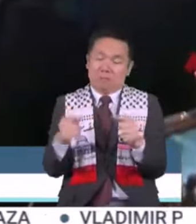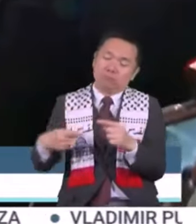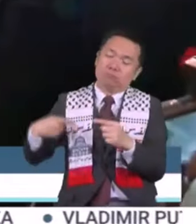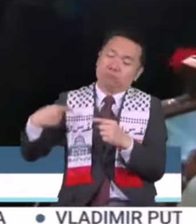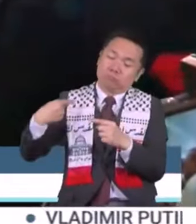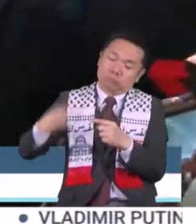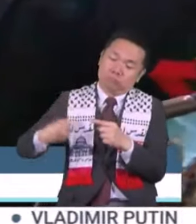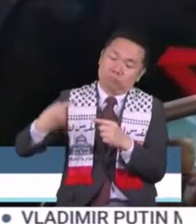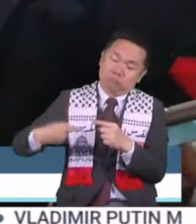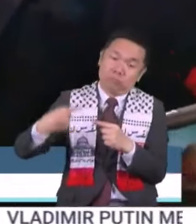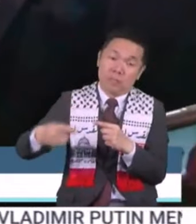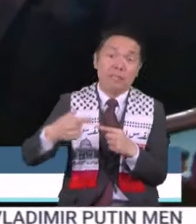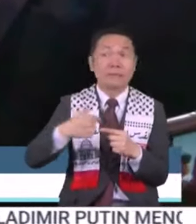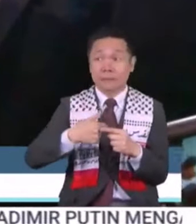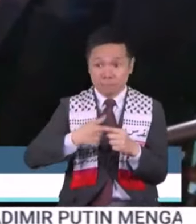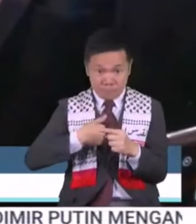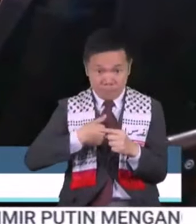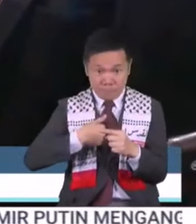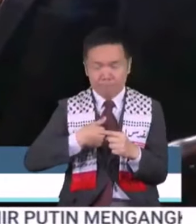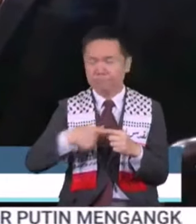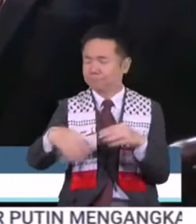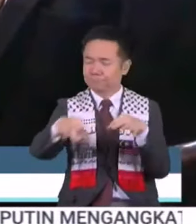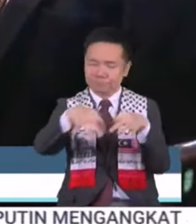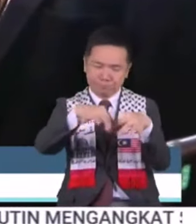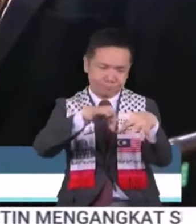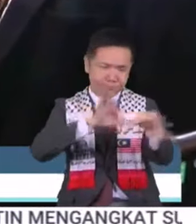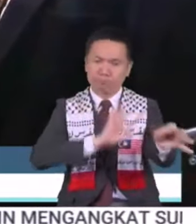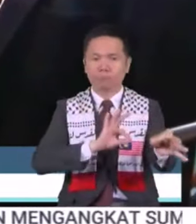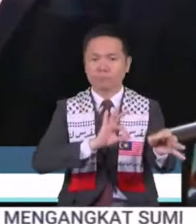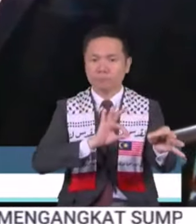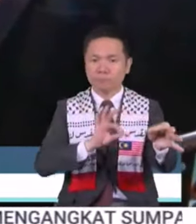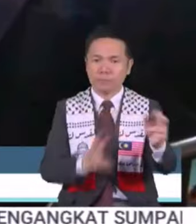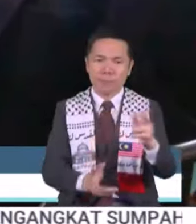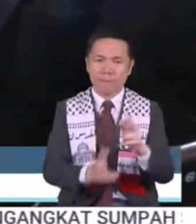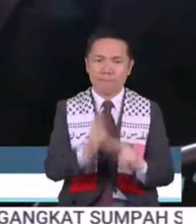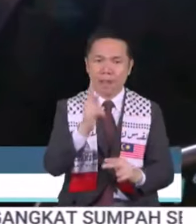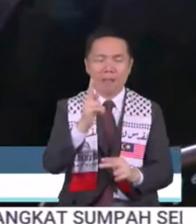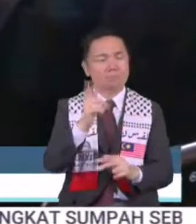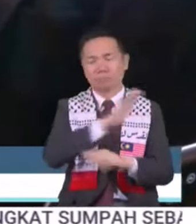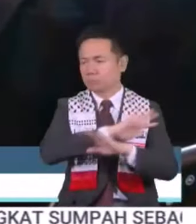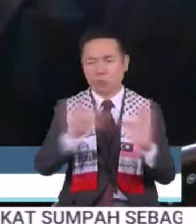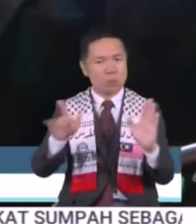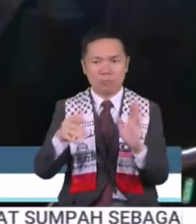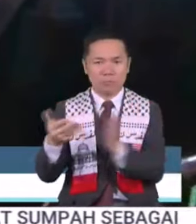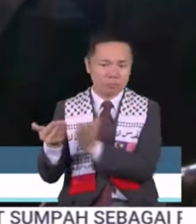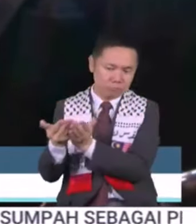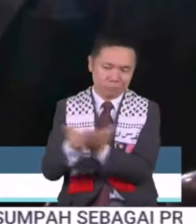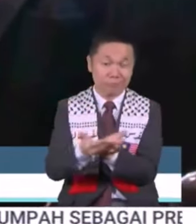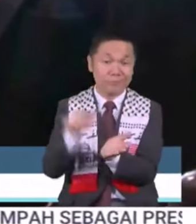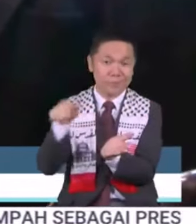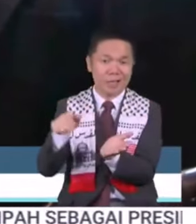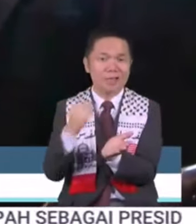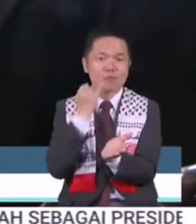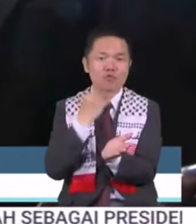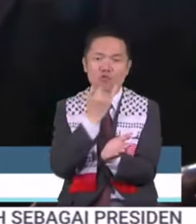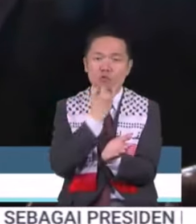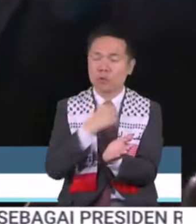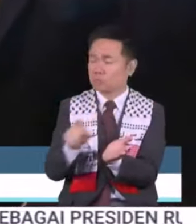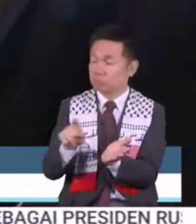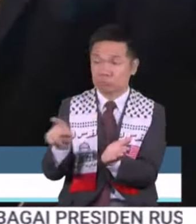sehinggalah saya batalkan. Majlis Menteri batalkan. Itu pendirian kita tidak diizinkan.